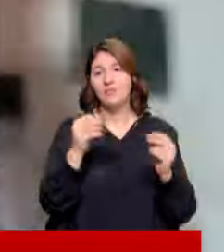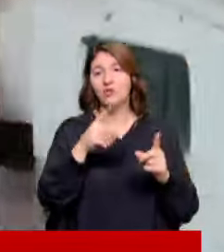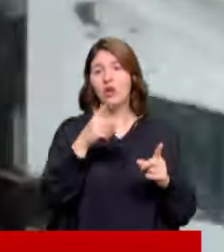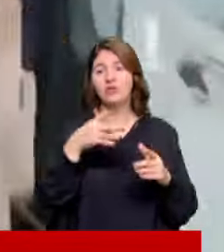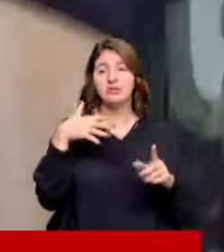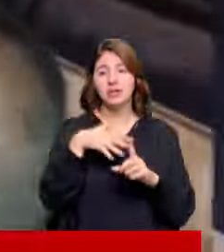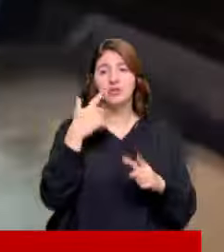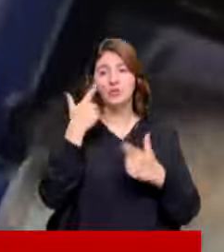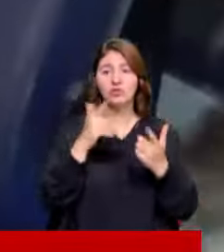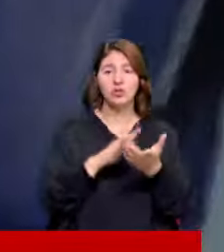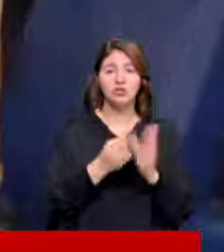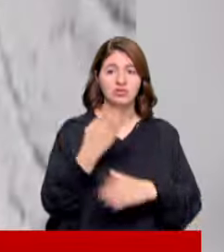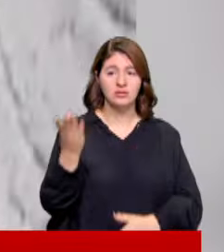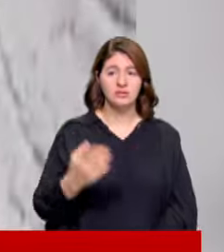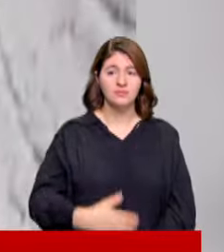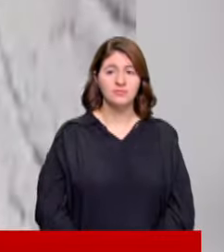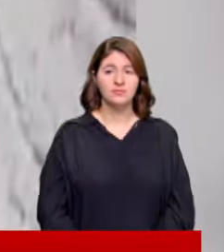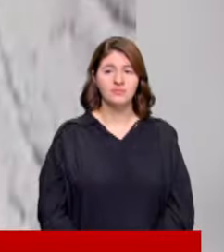o saldırının görüntüleri ortaya çıktı.